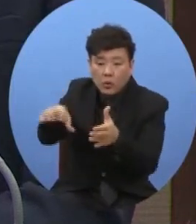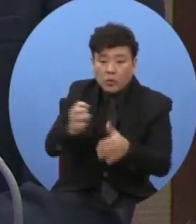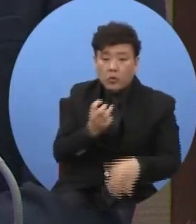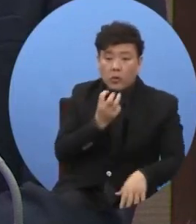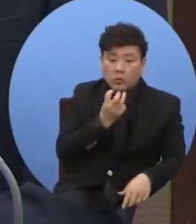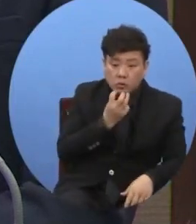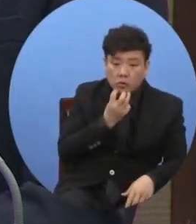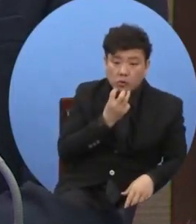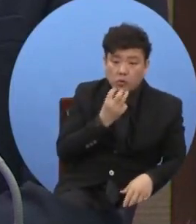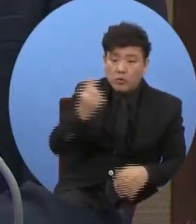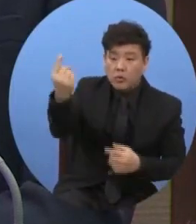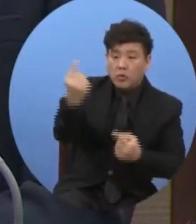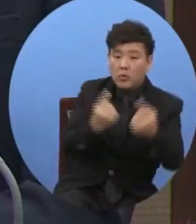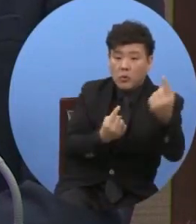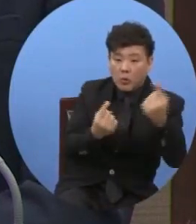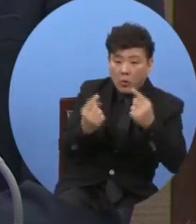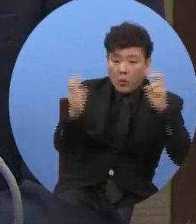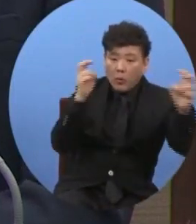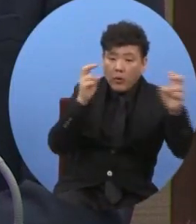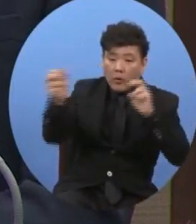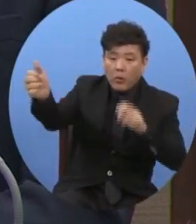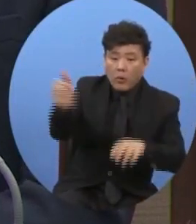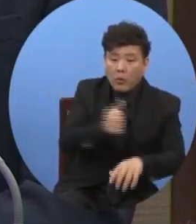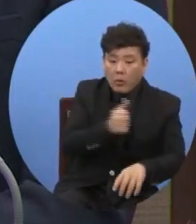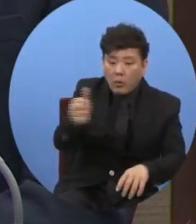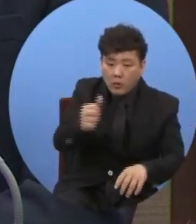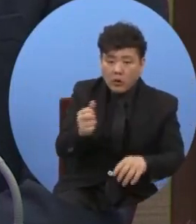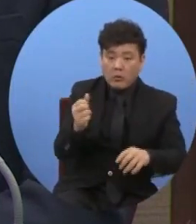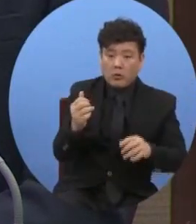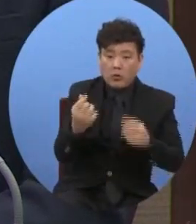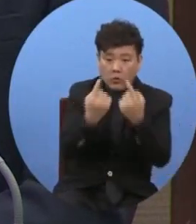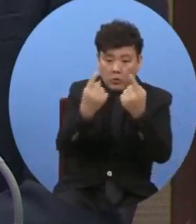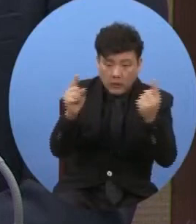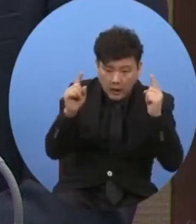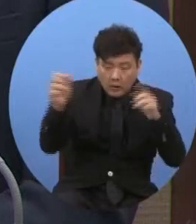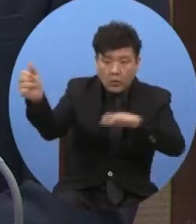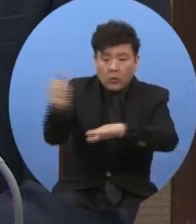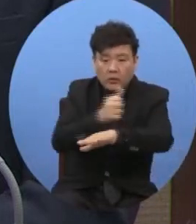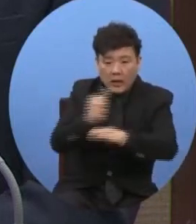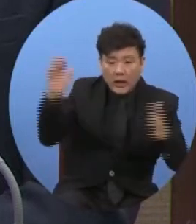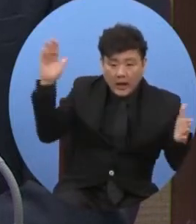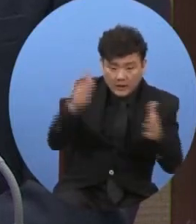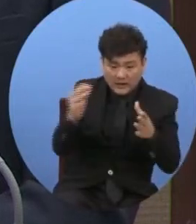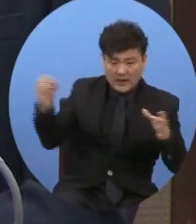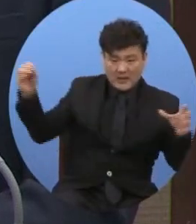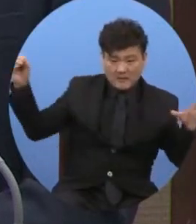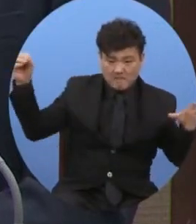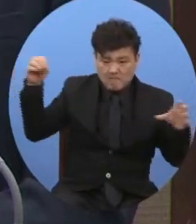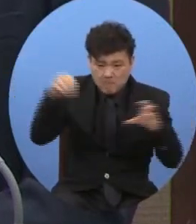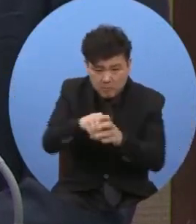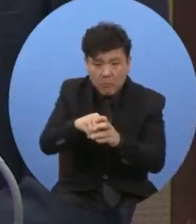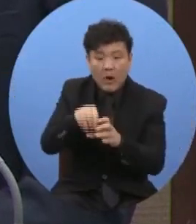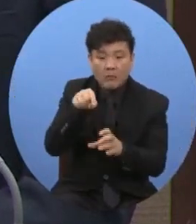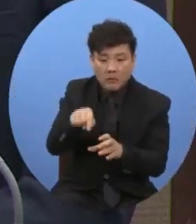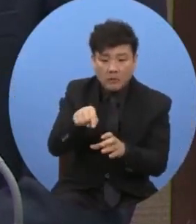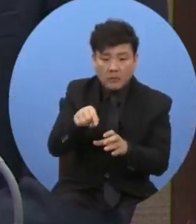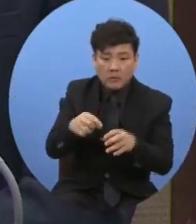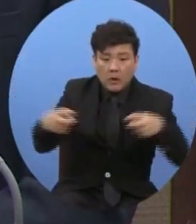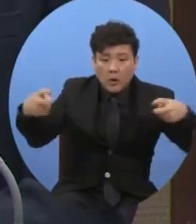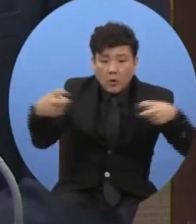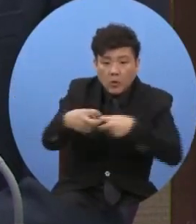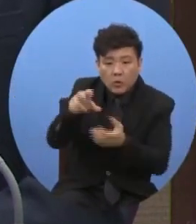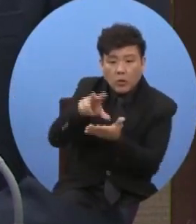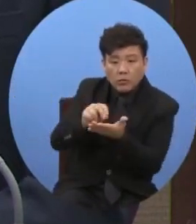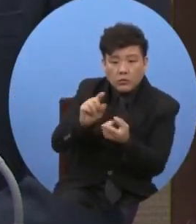위해서 출퇴근하는 분들, 또 학업을 위해서 등하교하는 학생들까지를 포함해서 전부 적어도 교통문제에 관한